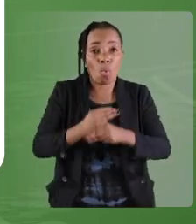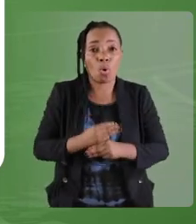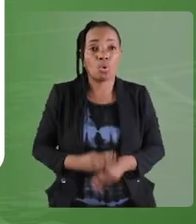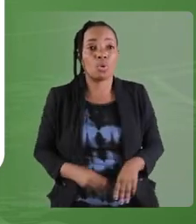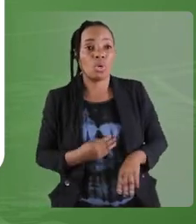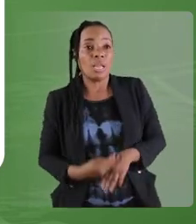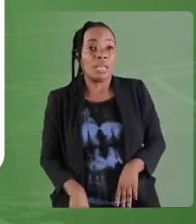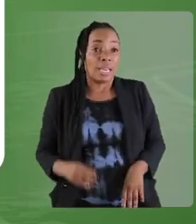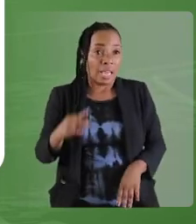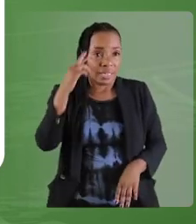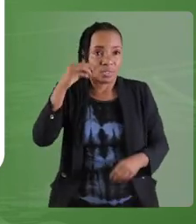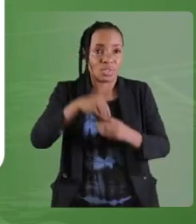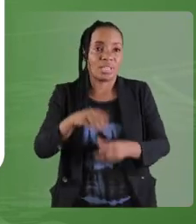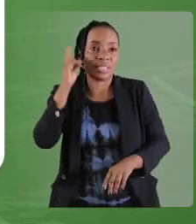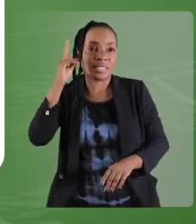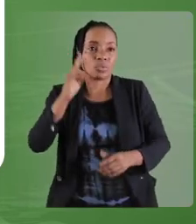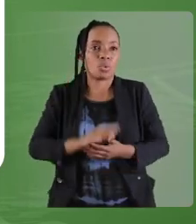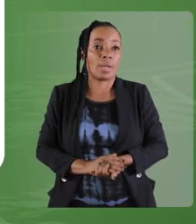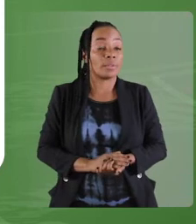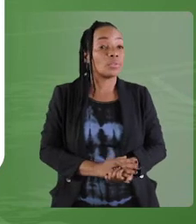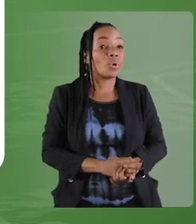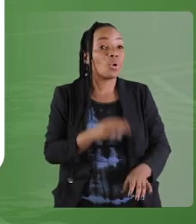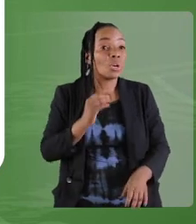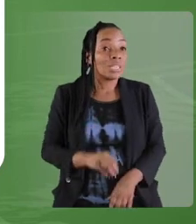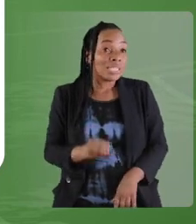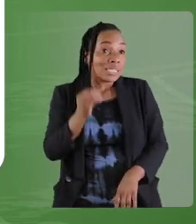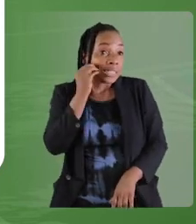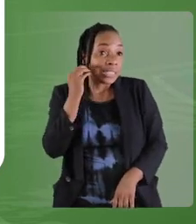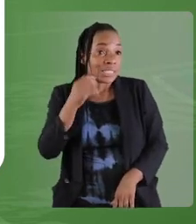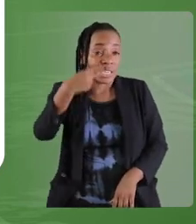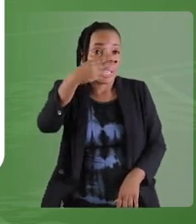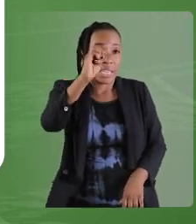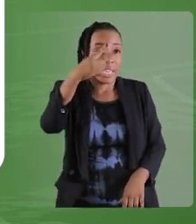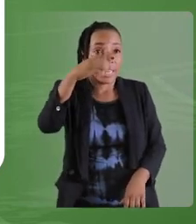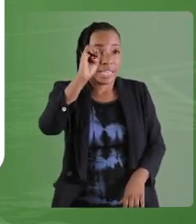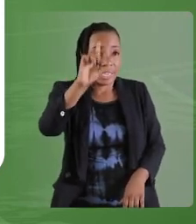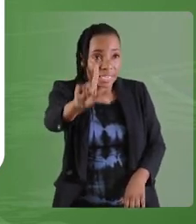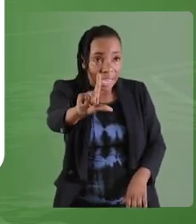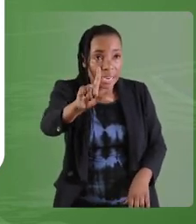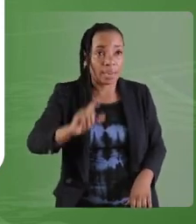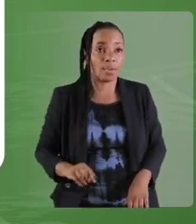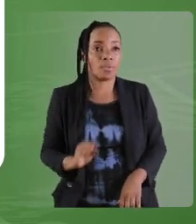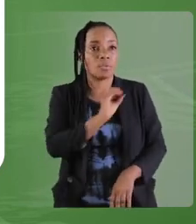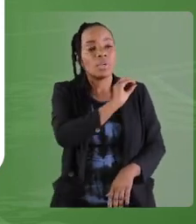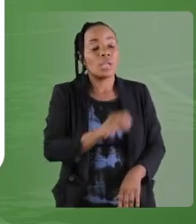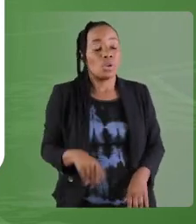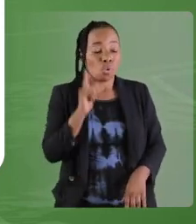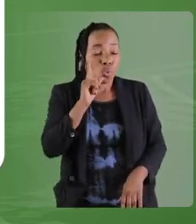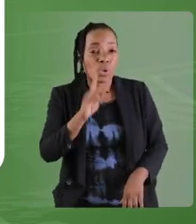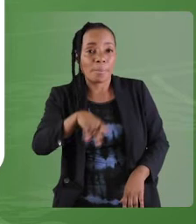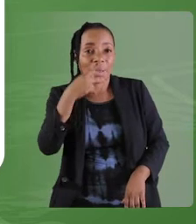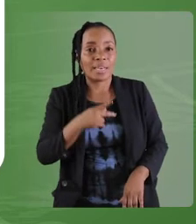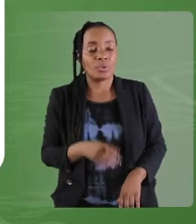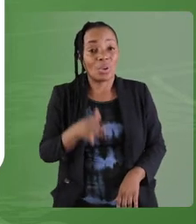dans l'histoire. Chez Hegel d'ailleurs, la formule suivante est admise: Hegel parle de